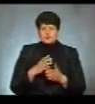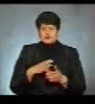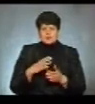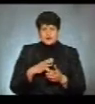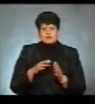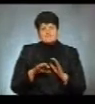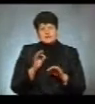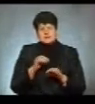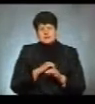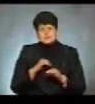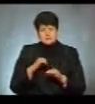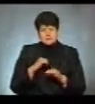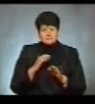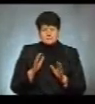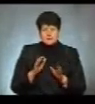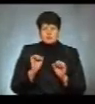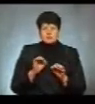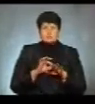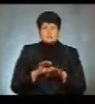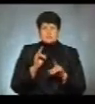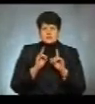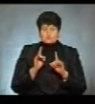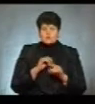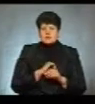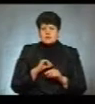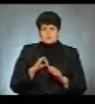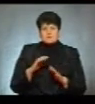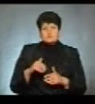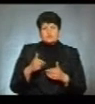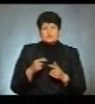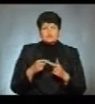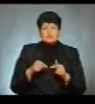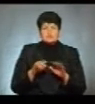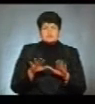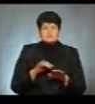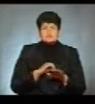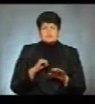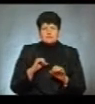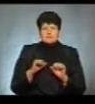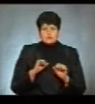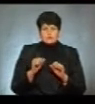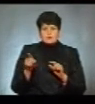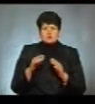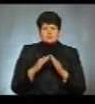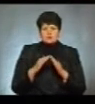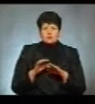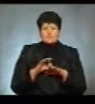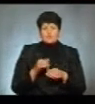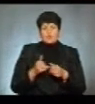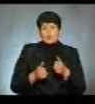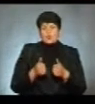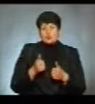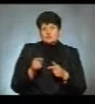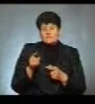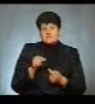чи вибирати самостійно. Можна провести збори і самостійно звернутися до органів місцевого самоврядування, щоб по вашому будинку провів конкурс, щоб